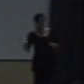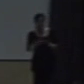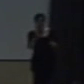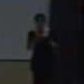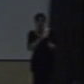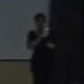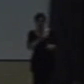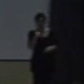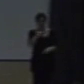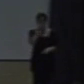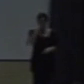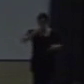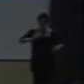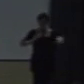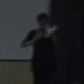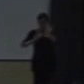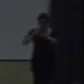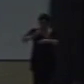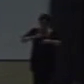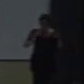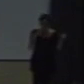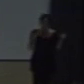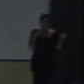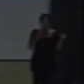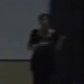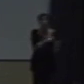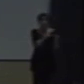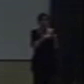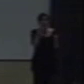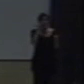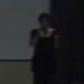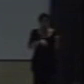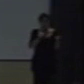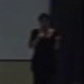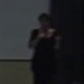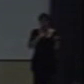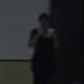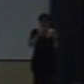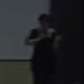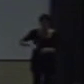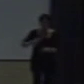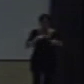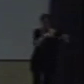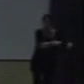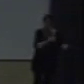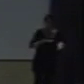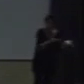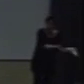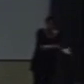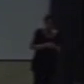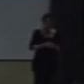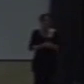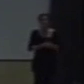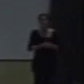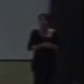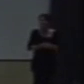alguns llocs les forces de seguretat i després socórrer-la. sempre quan la situació estigui